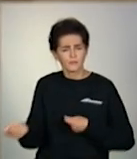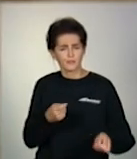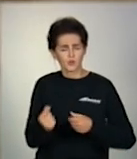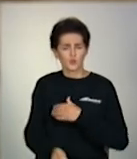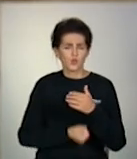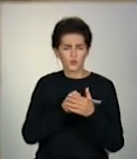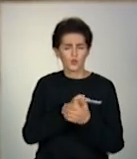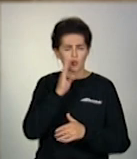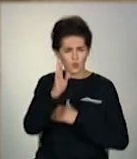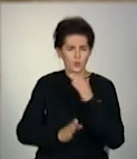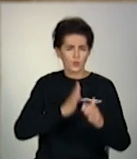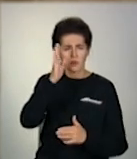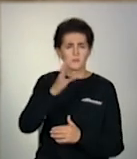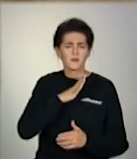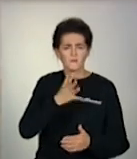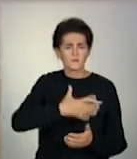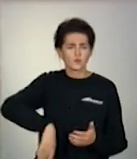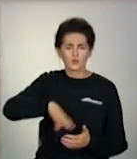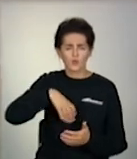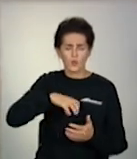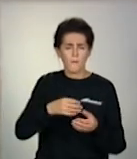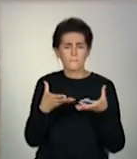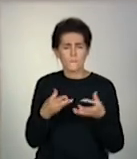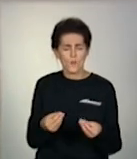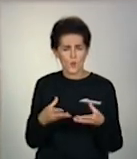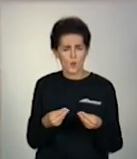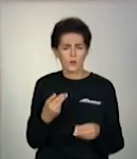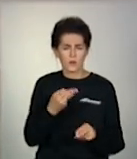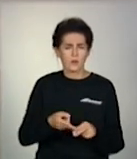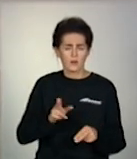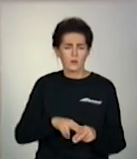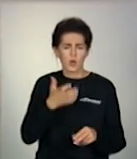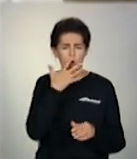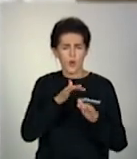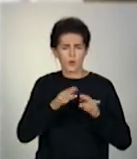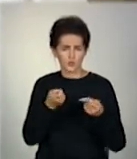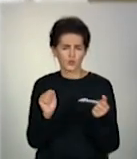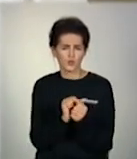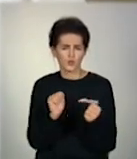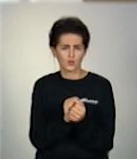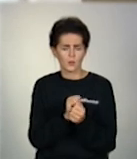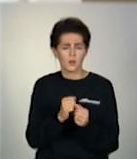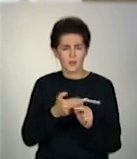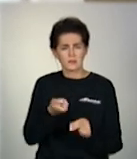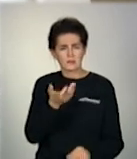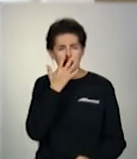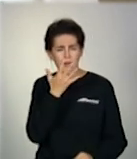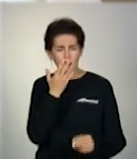ранку. Это все було мокре. Спасибо кондитору, немного посушив. Мало того, що